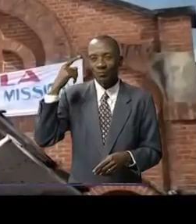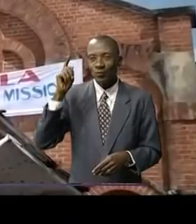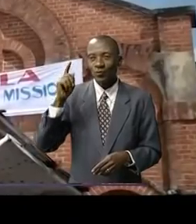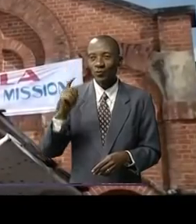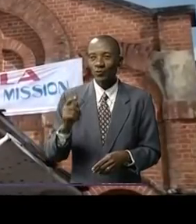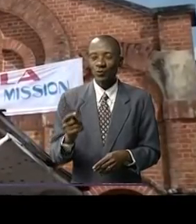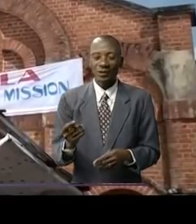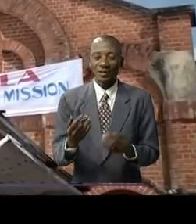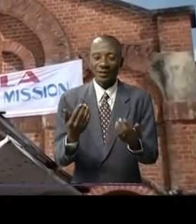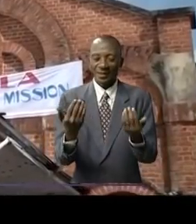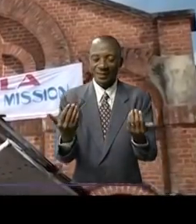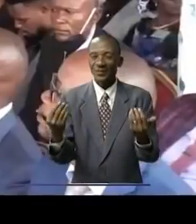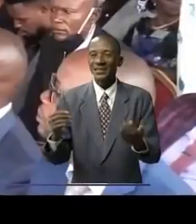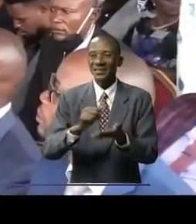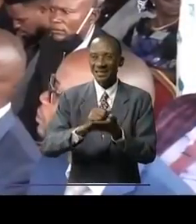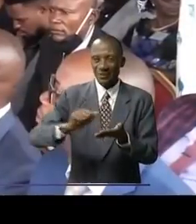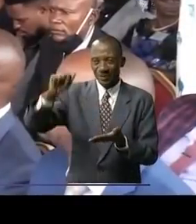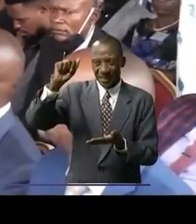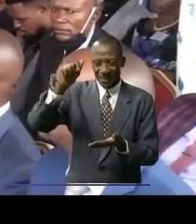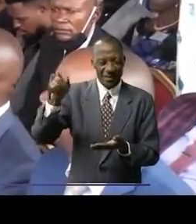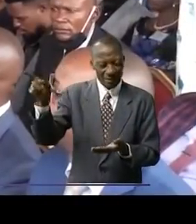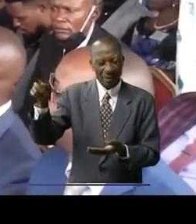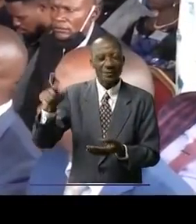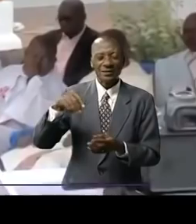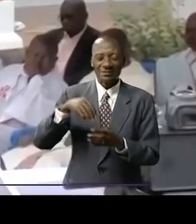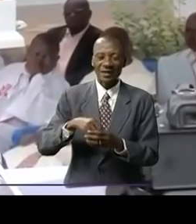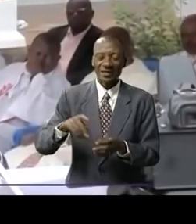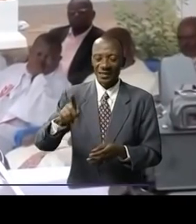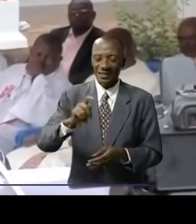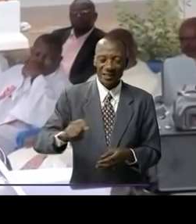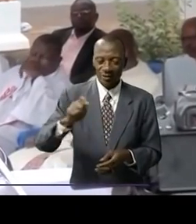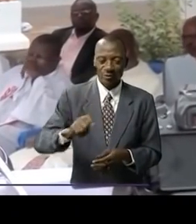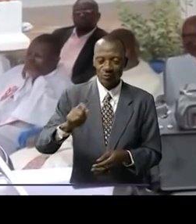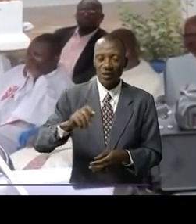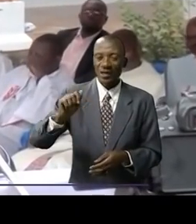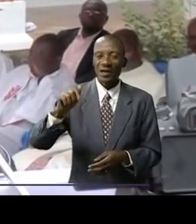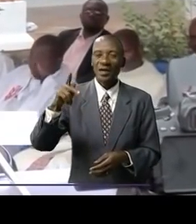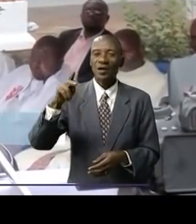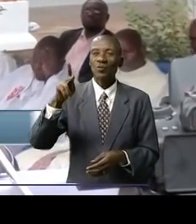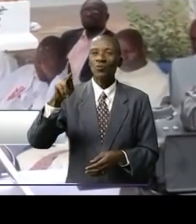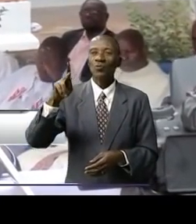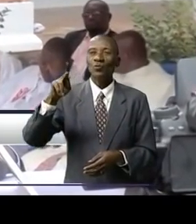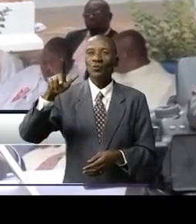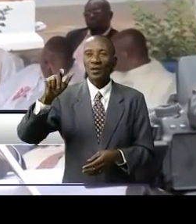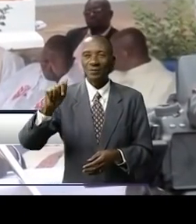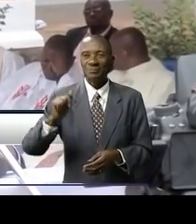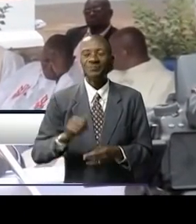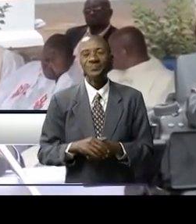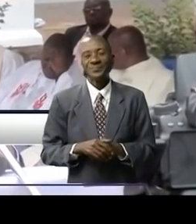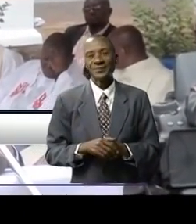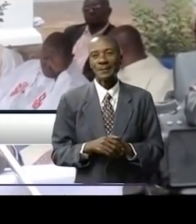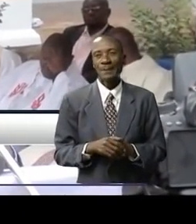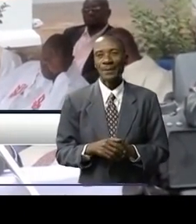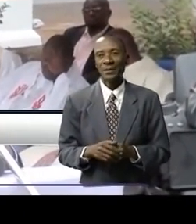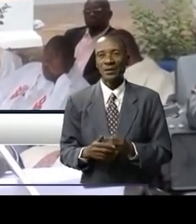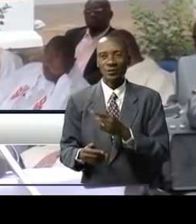à 12 km de Sioni, dans les territoires de Lukula. Cette colline sacrée a produit de nombreuses listes personnelles, parmi lesquels je puis